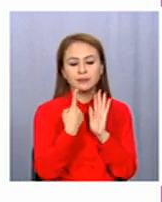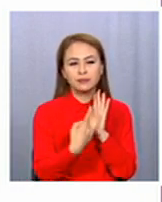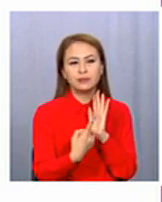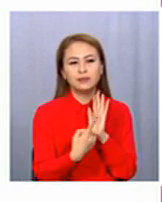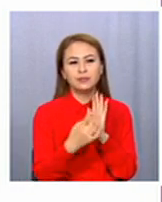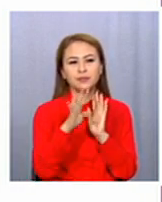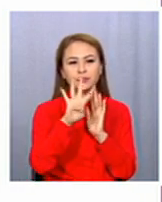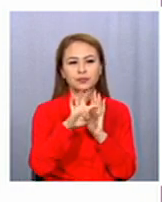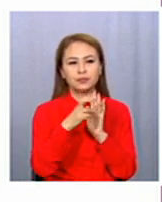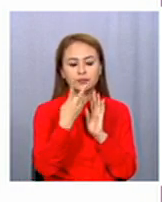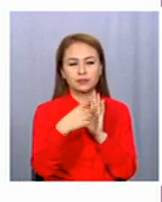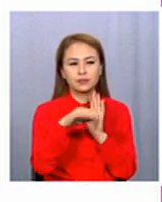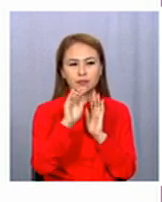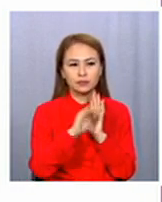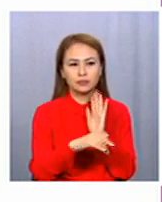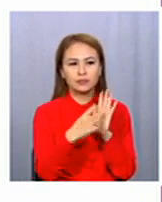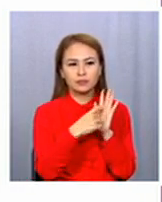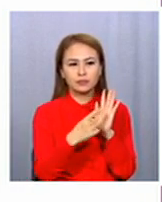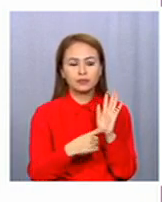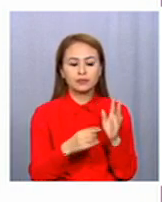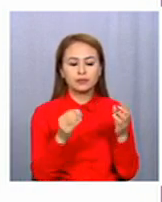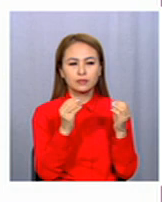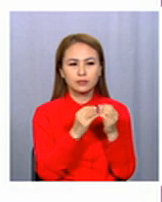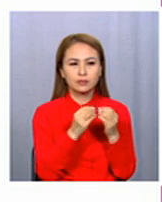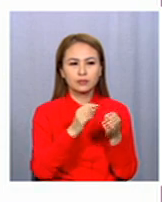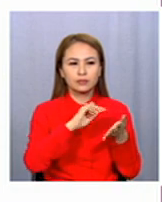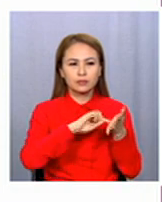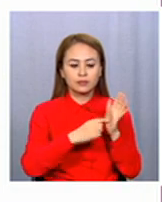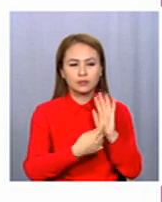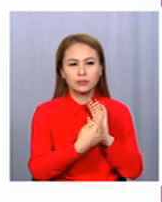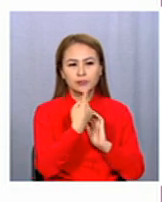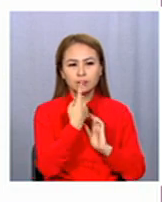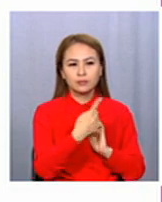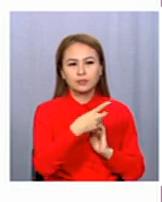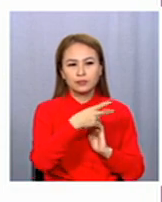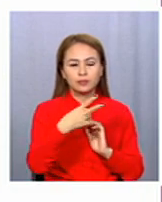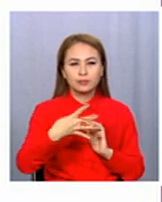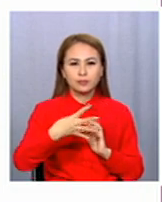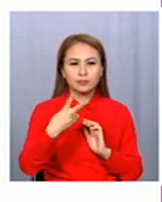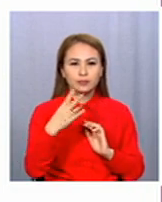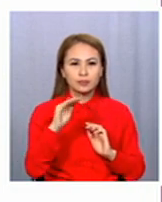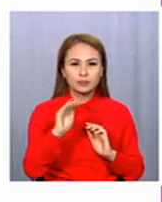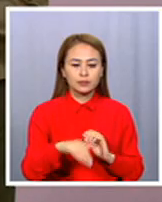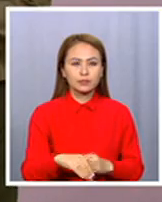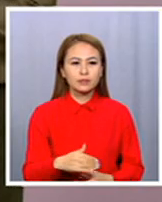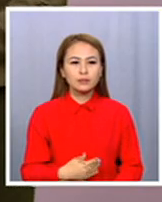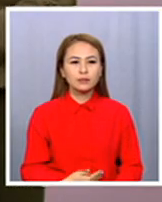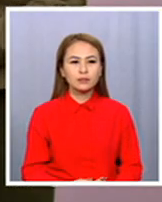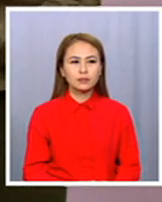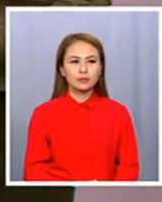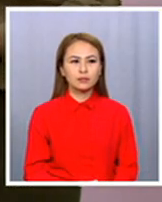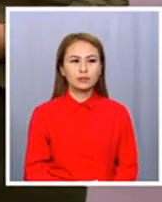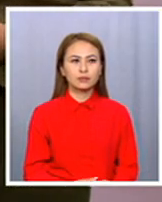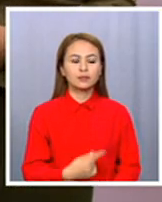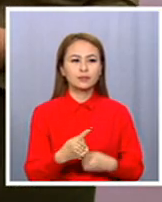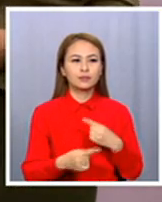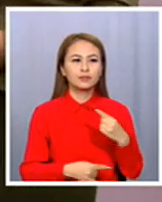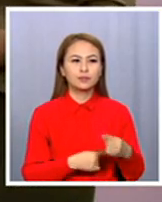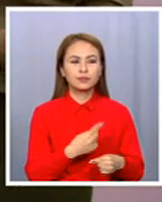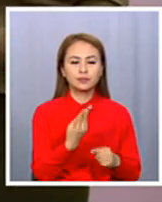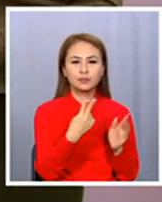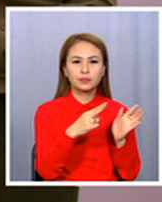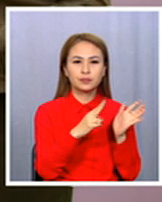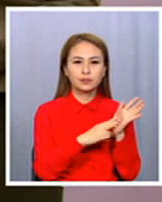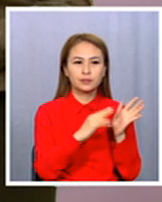420 мыңның онға бөліндісінің бірге көбейтіндісі 42 мыңға тең. Келесі 27